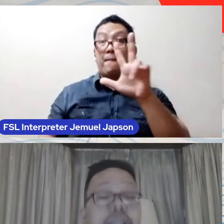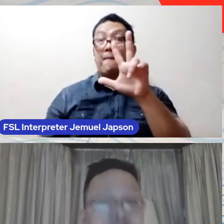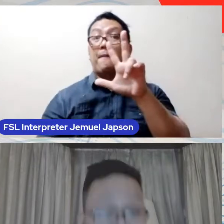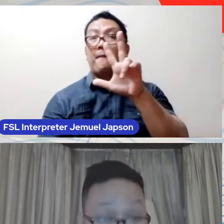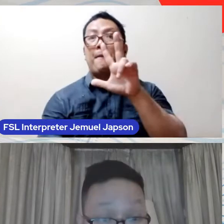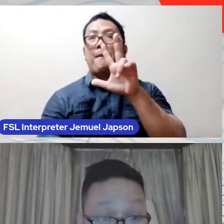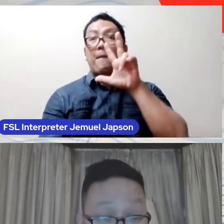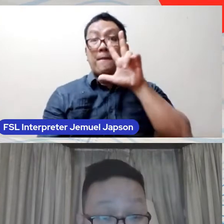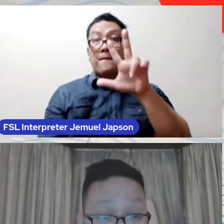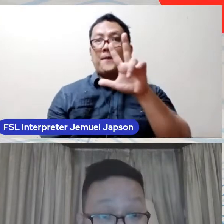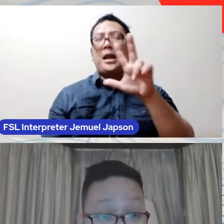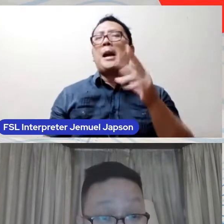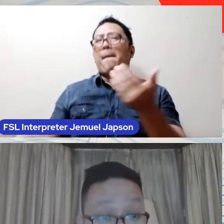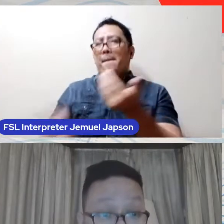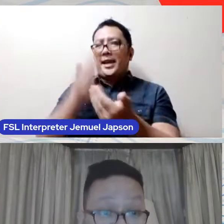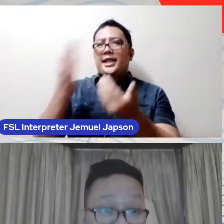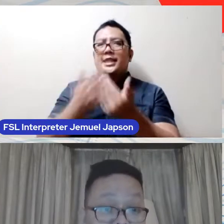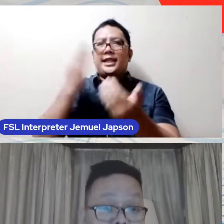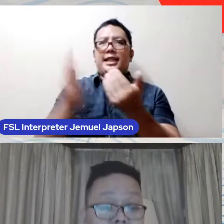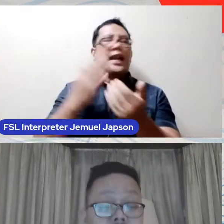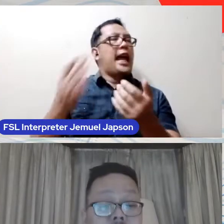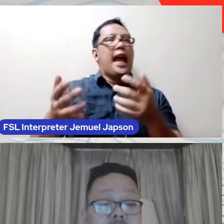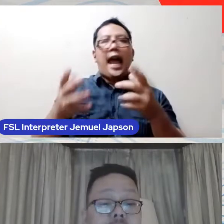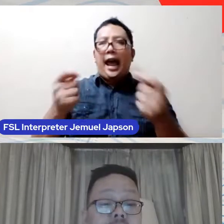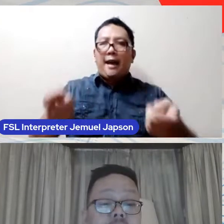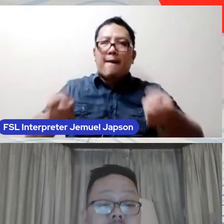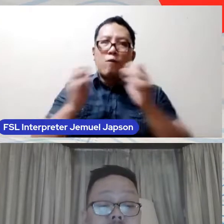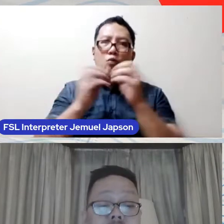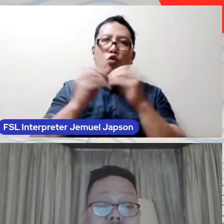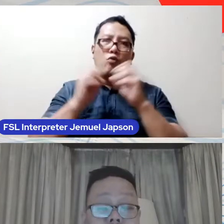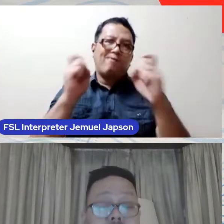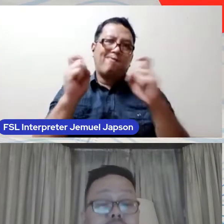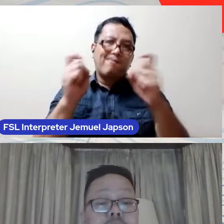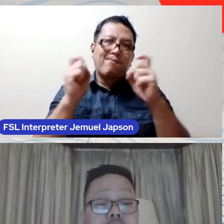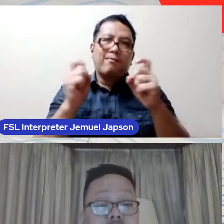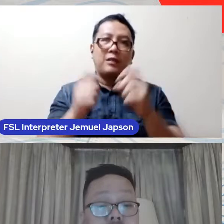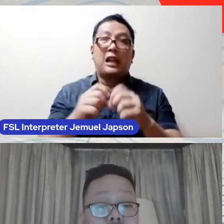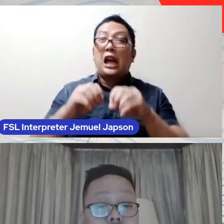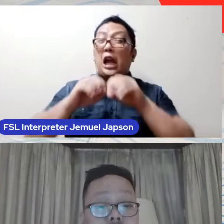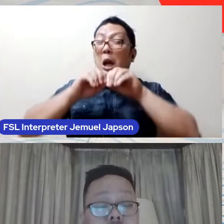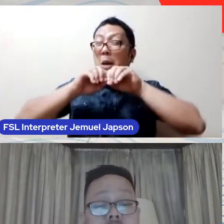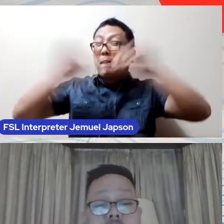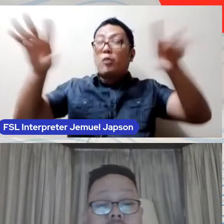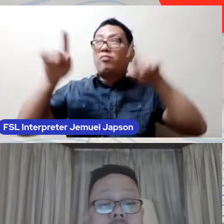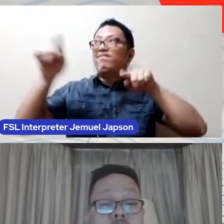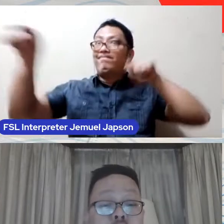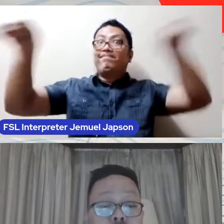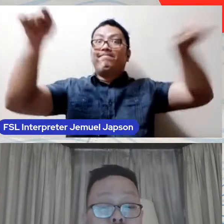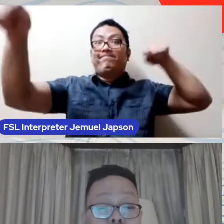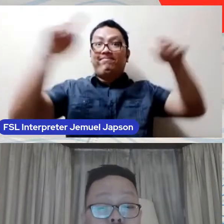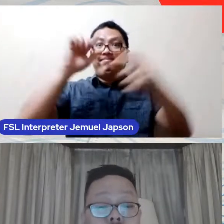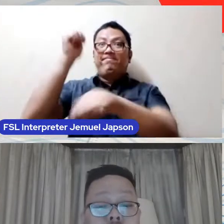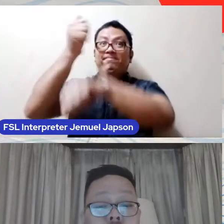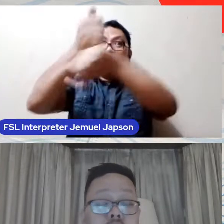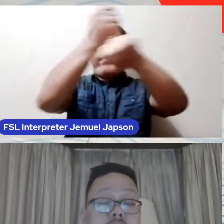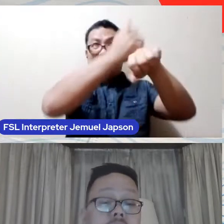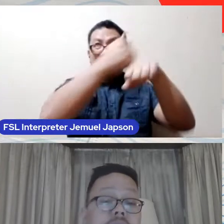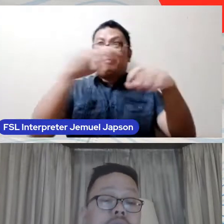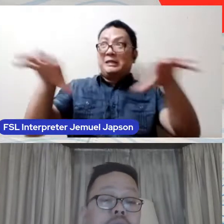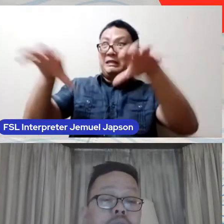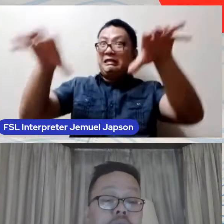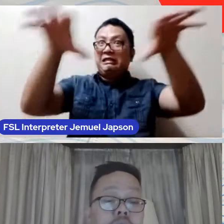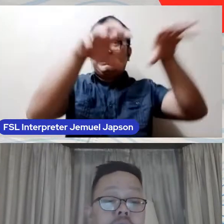mas efficient. Mas efficient. Kapag kalat-kalat yung proseso mo, hindi mo makokontrol